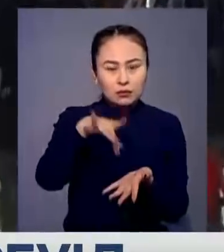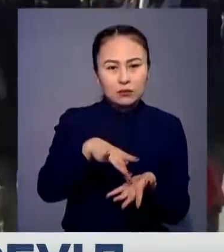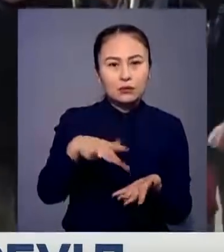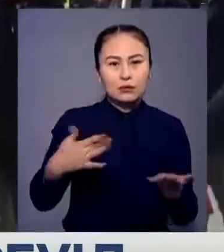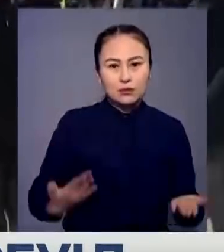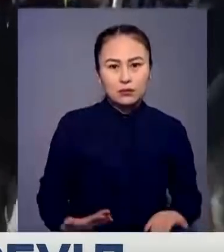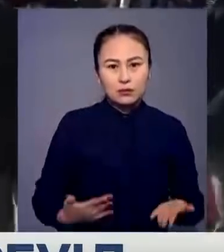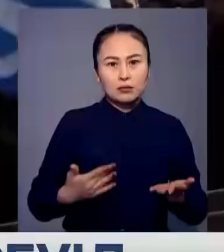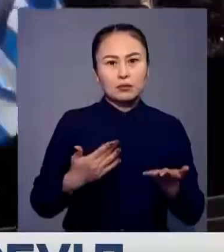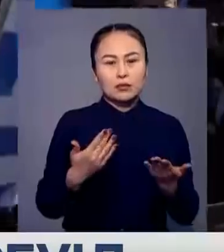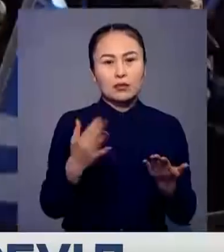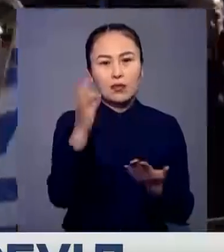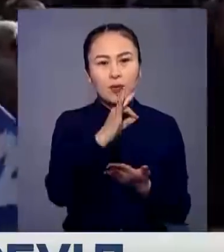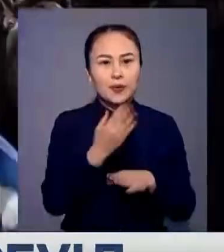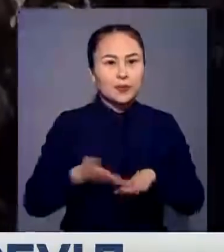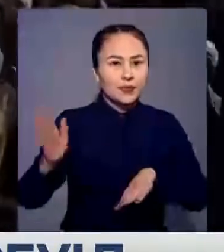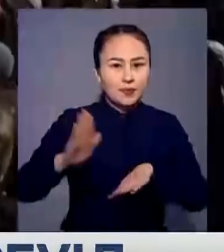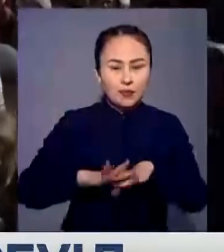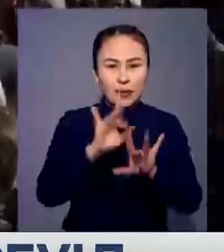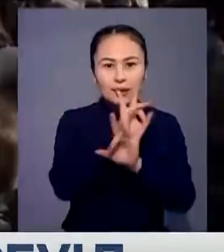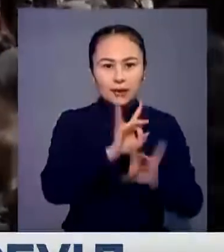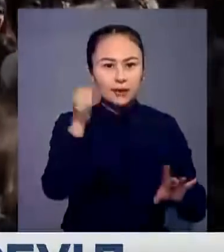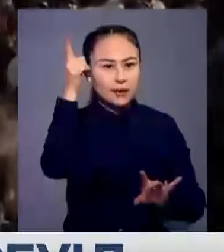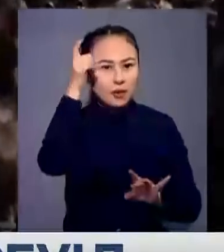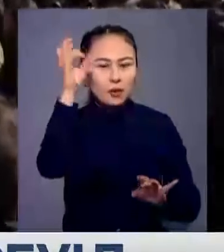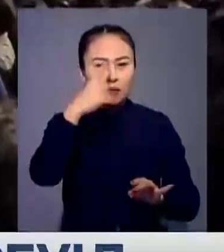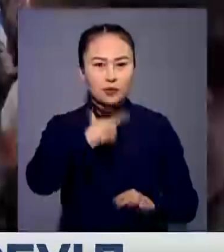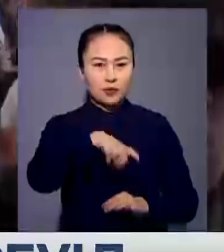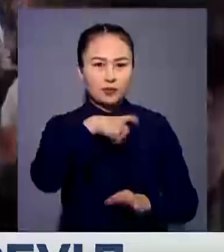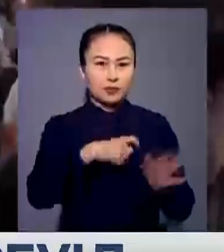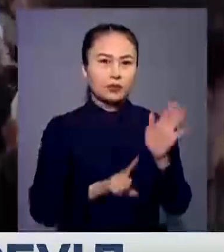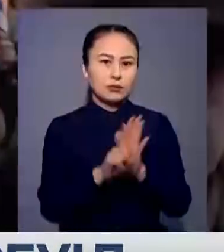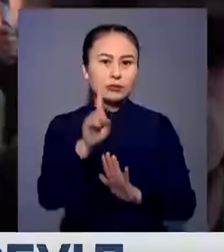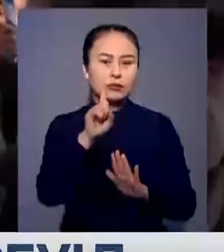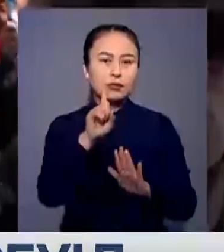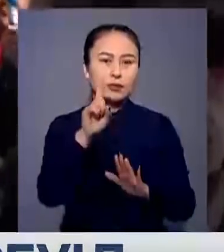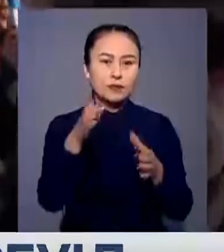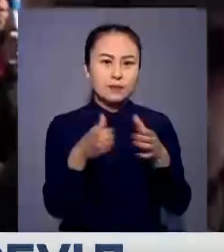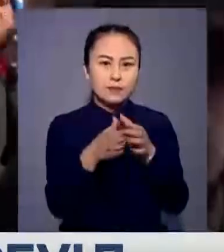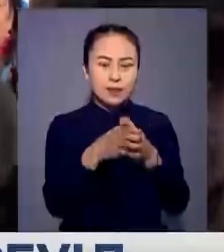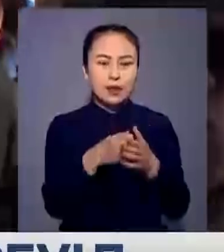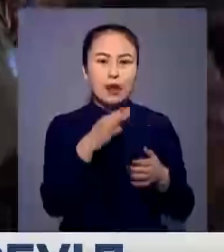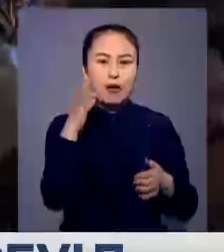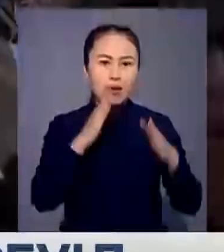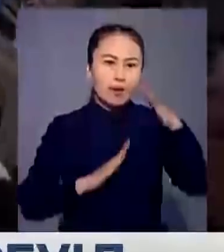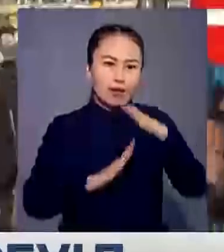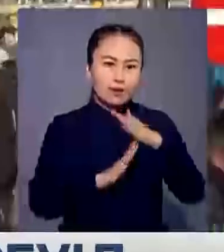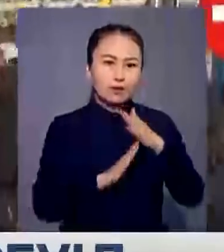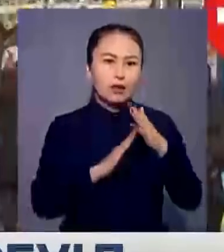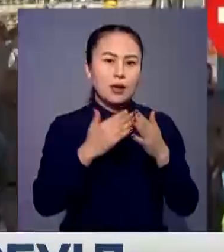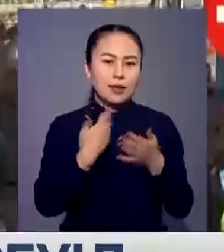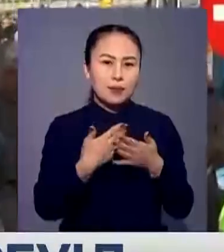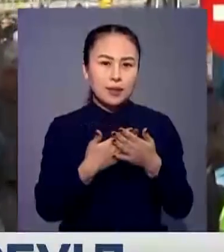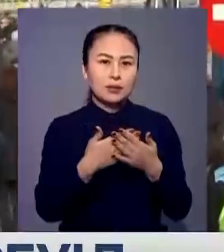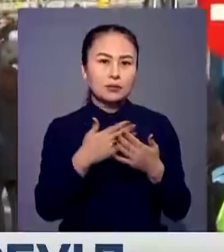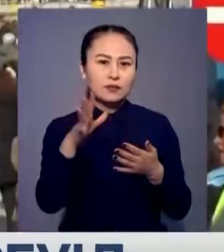қиындаған. Азаматтардың айтуынша, Грекия өзі қабылдай алатын мигранттар лимитінен әлде қайда асып кетті. Мәселен, сыйымдылығы 3000 орындық